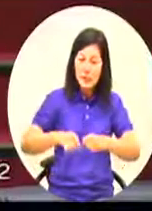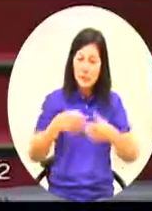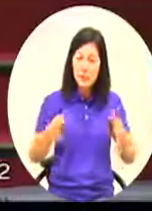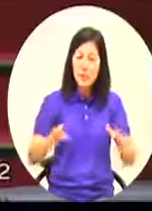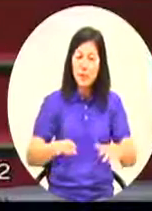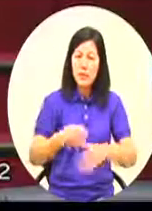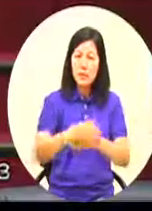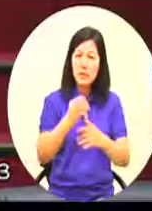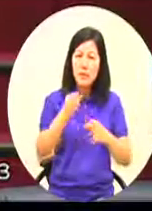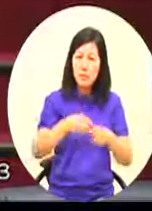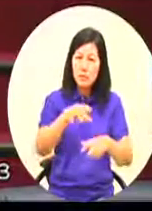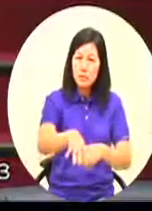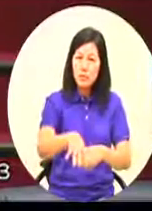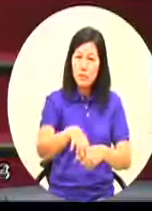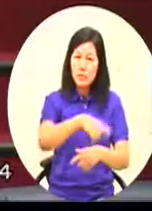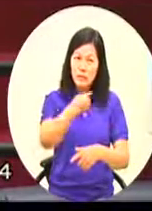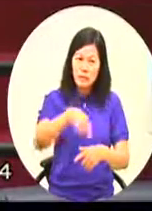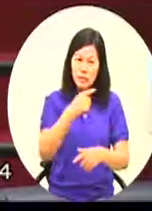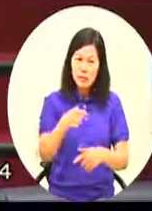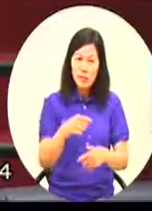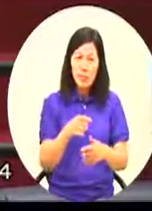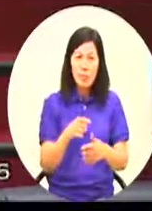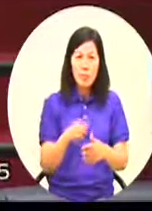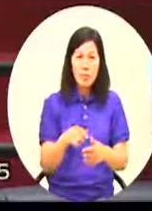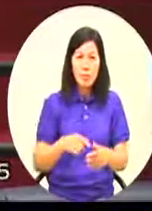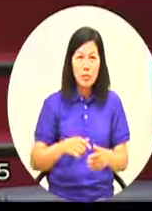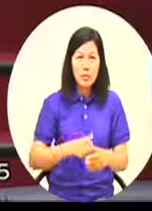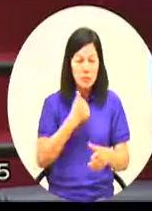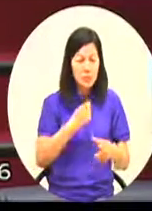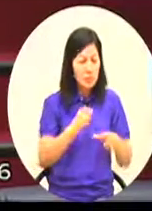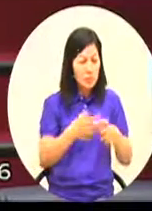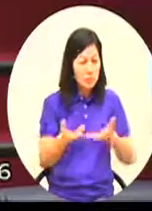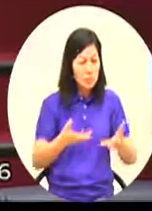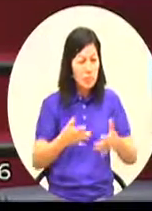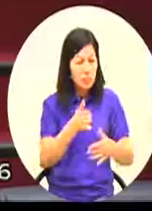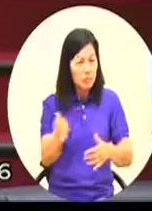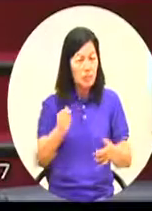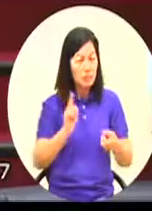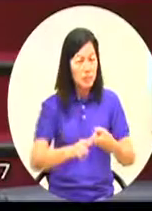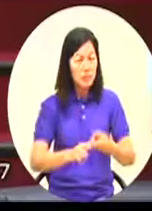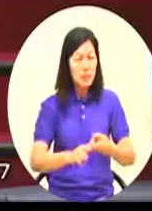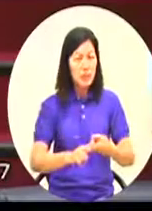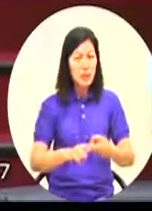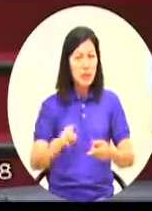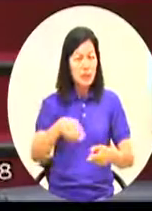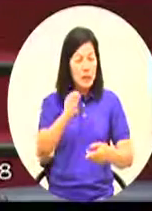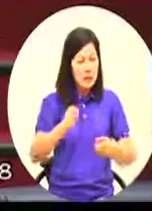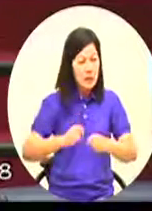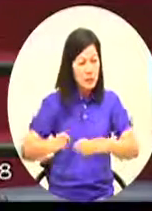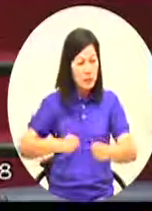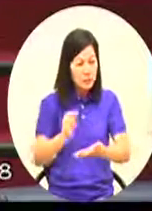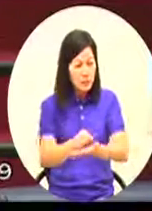公所他们都是正式公务人员呢？他们写的计划明明都写的这么